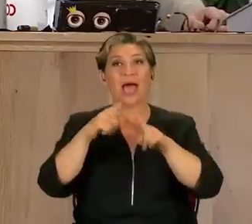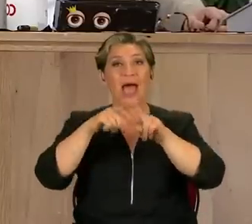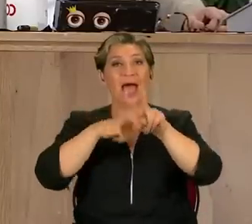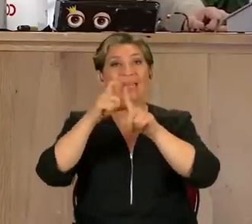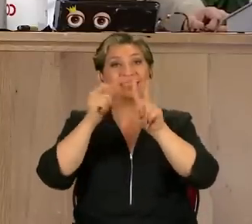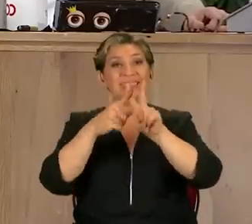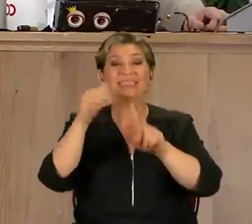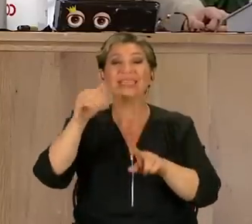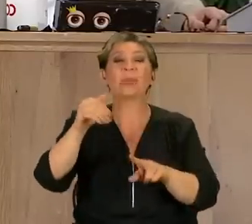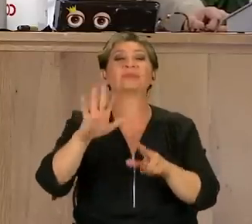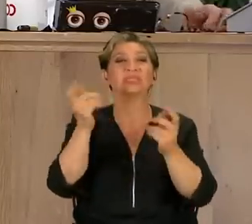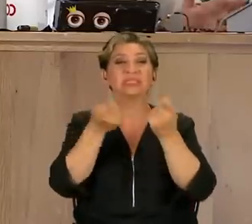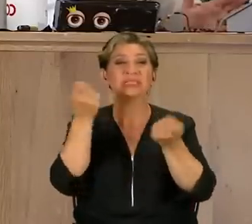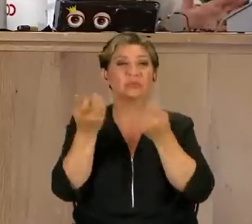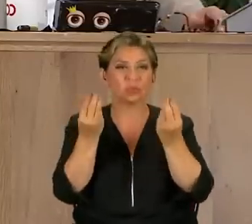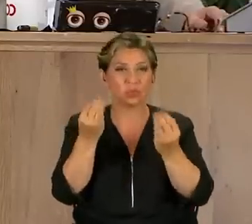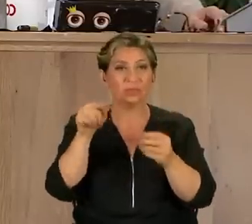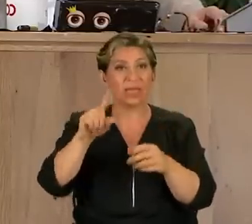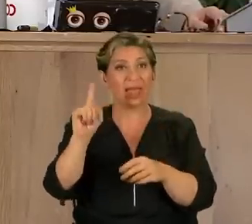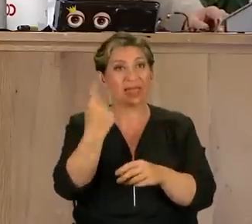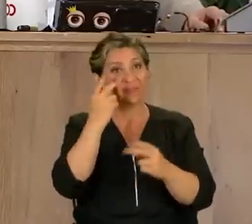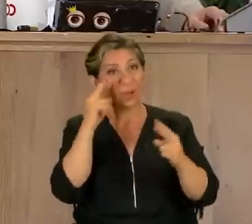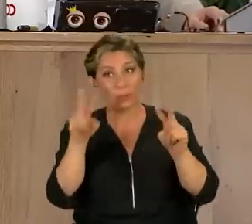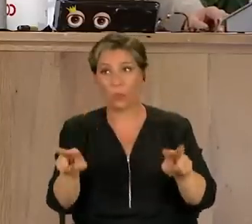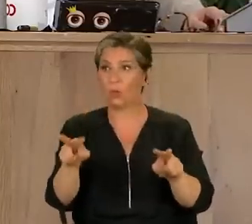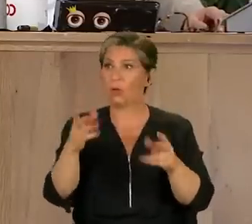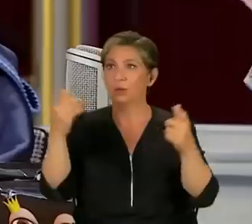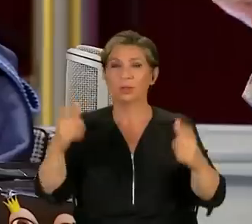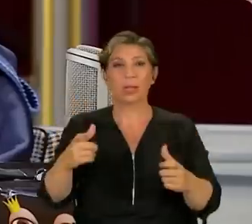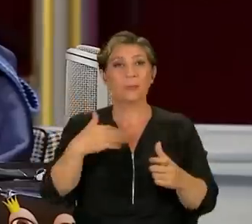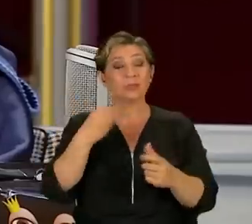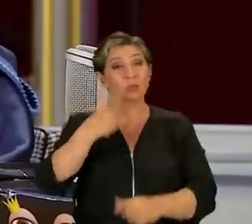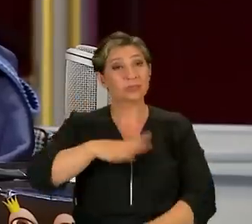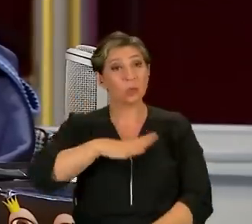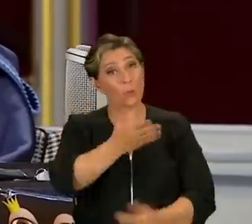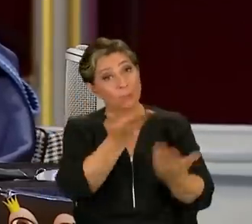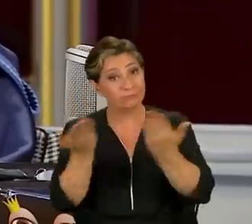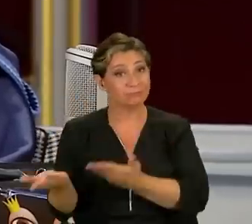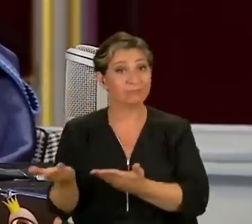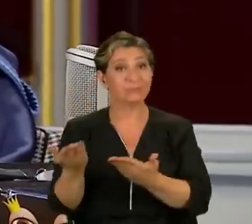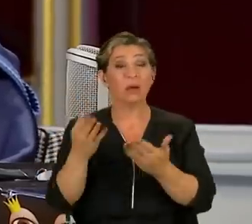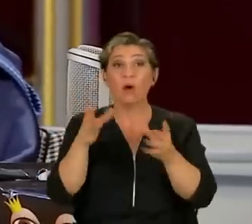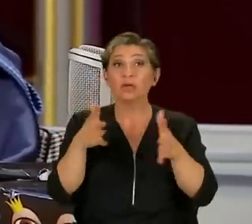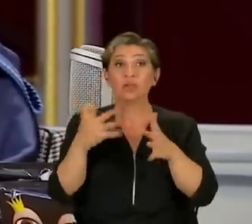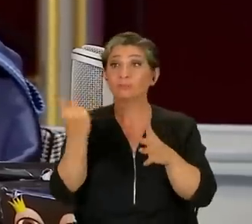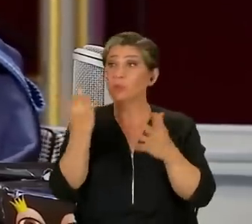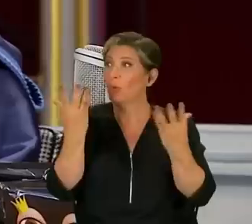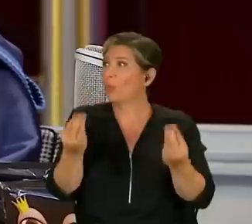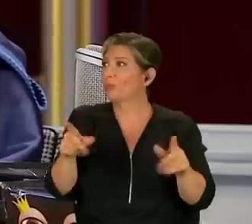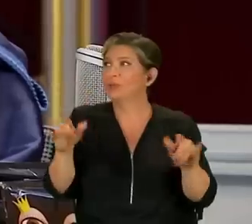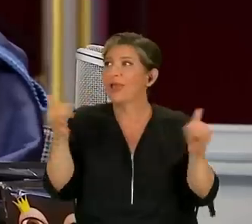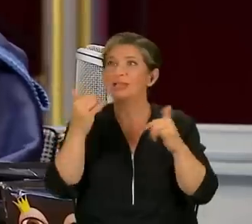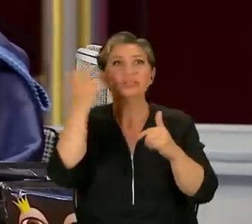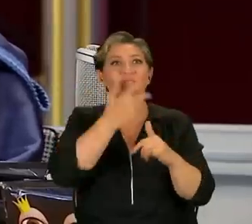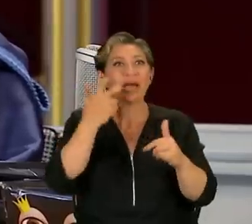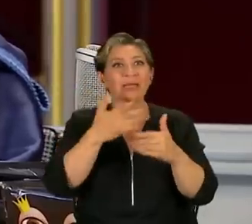Aydıncığım gelememişti işlerinin yoğunluğu dolayısıyla. Şimdi ilk defa görüyor kabaremizi. Ben de çok acayip, istiyorum burada olmanı. Acayip bir şey olmalı burada.